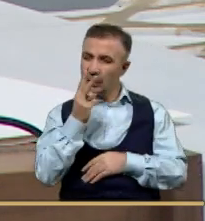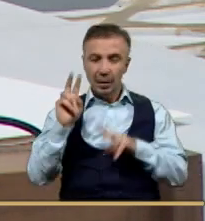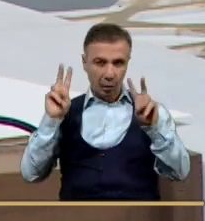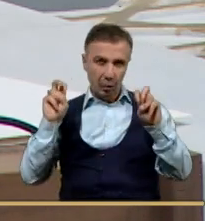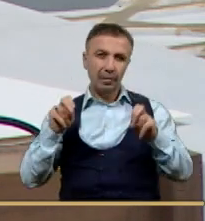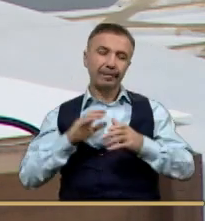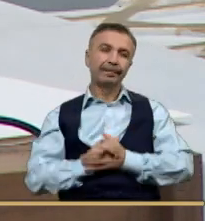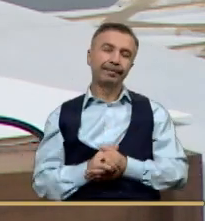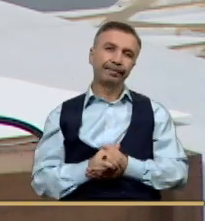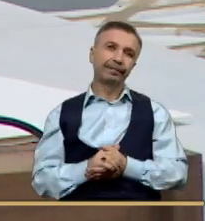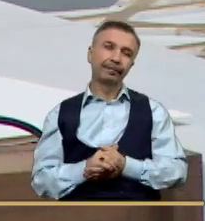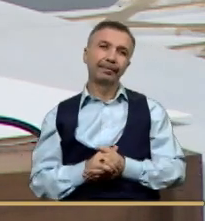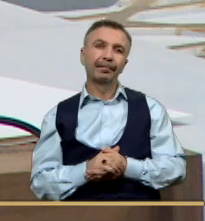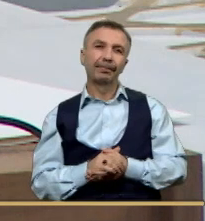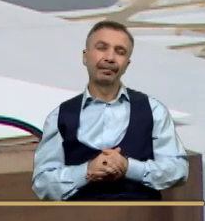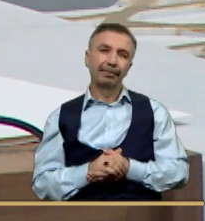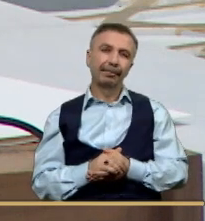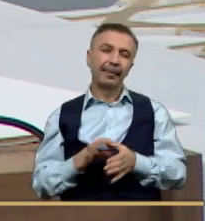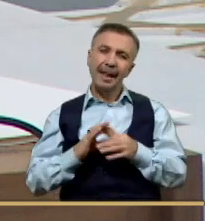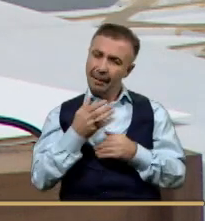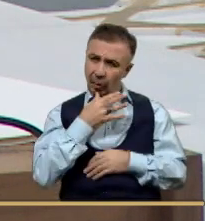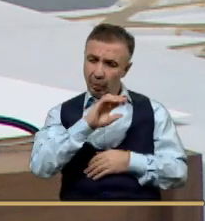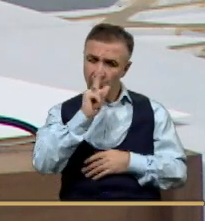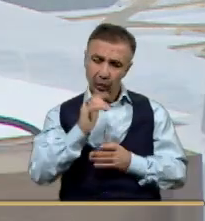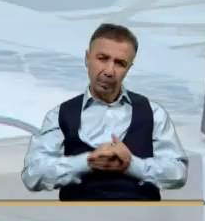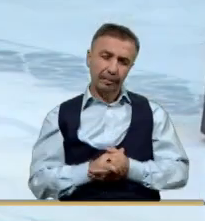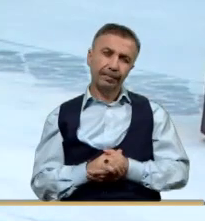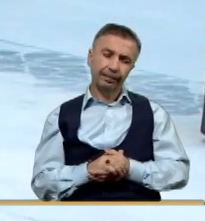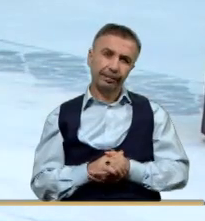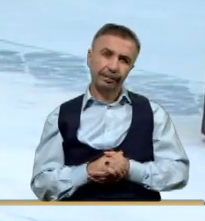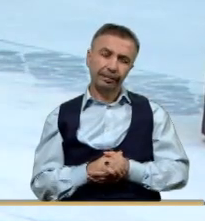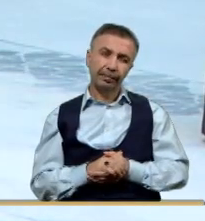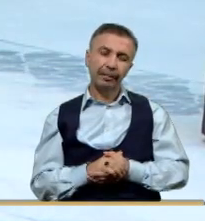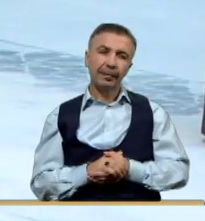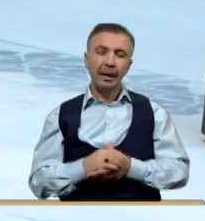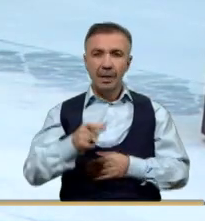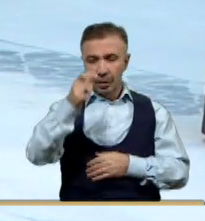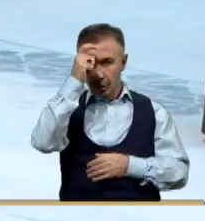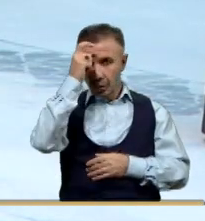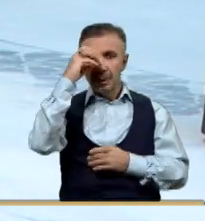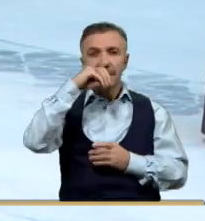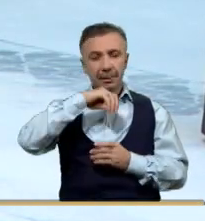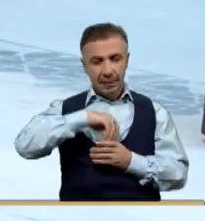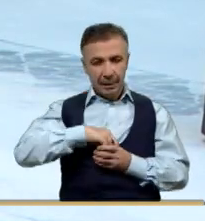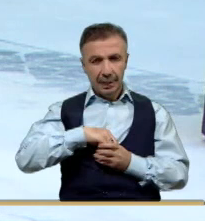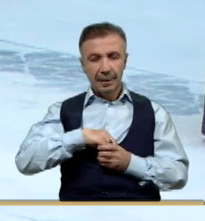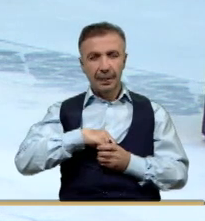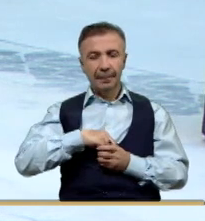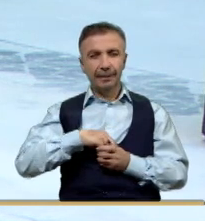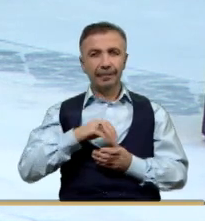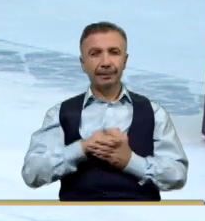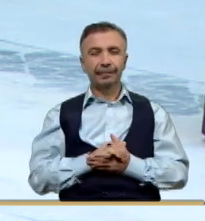asıl bizi yaralayan şey nedir biliyor musunuz? Ülkemizdeki